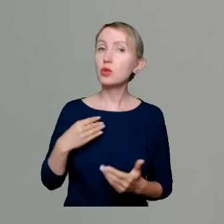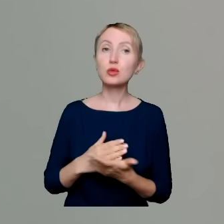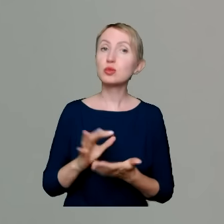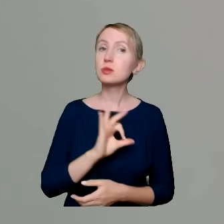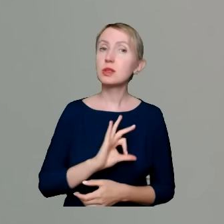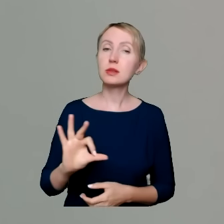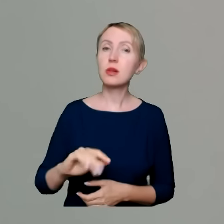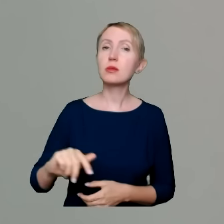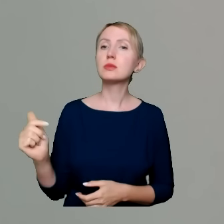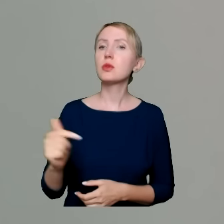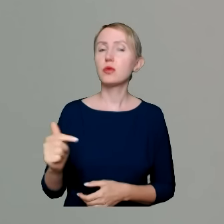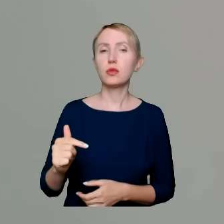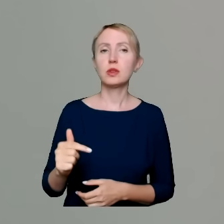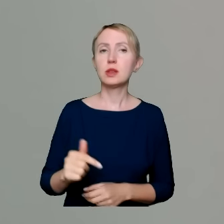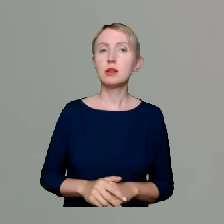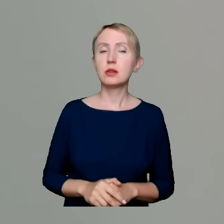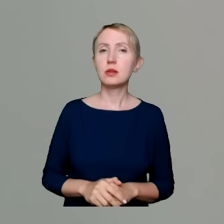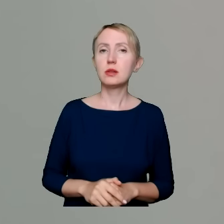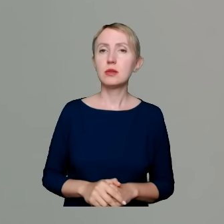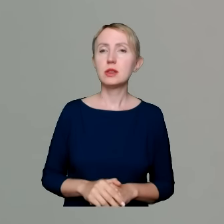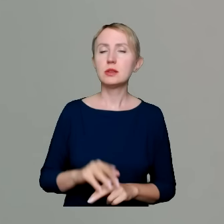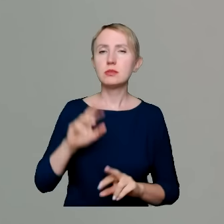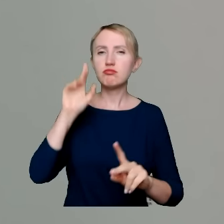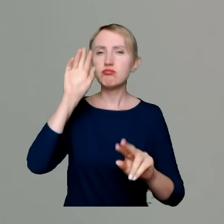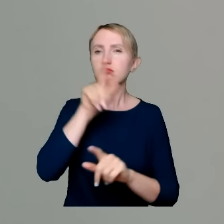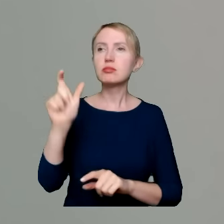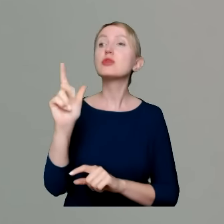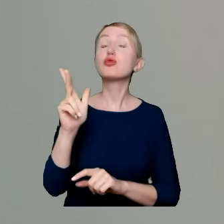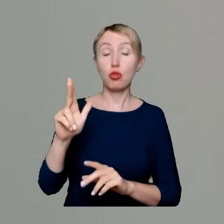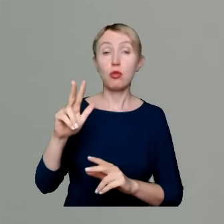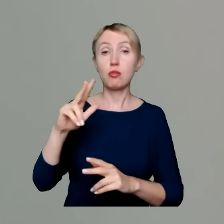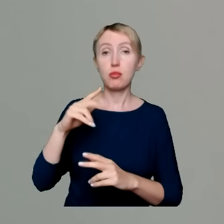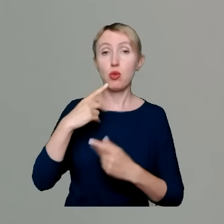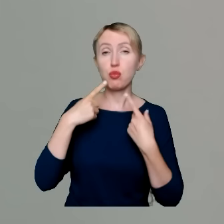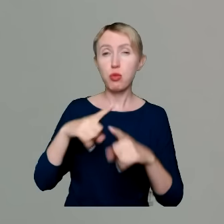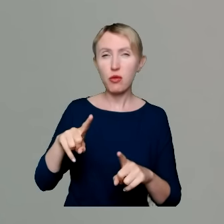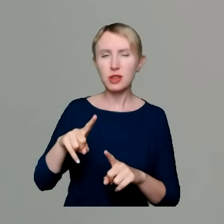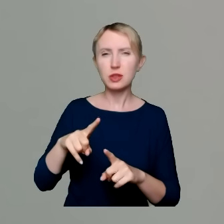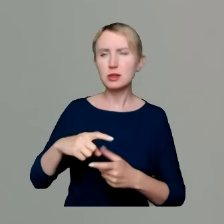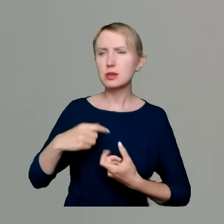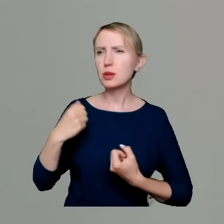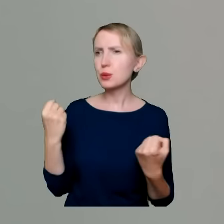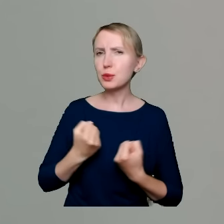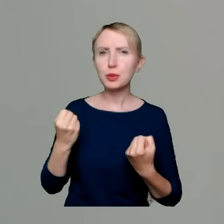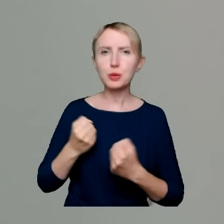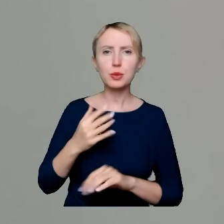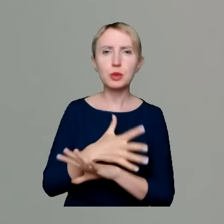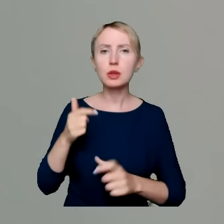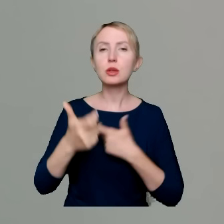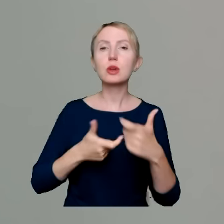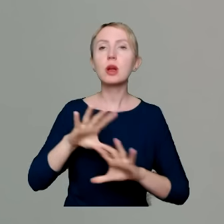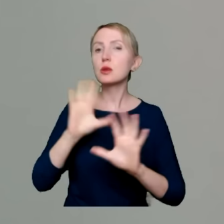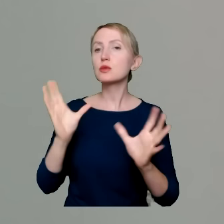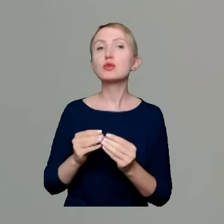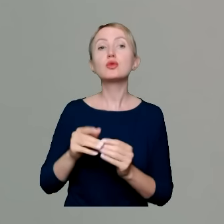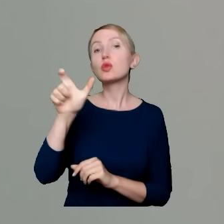powinny absolutnie zidentyfikować, kto jest mordercą, kto jest odpowiedzialny za tą wielką tragedię i zrobić wszystko, aby ta osoba